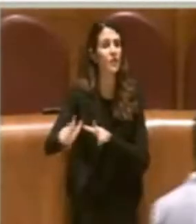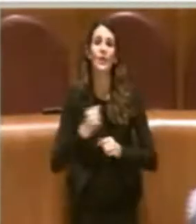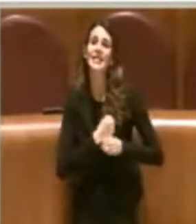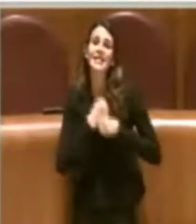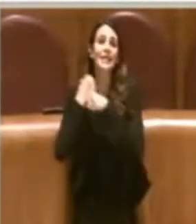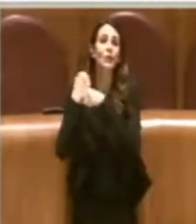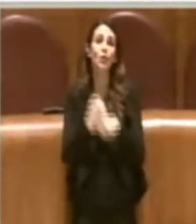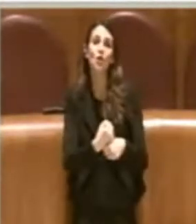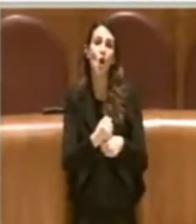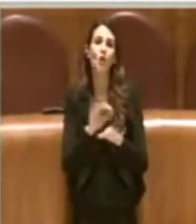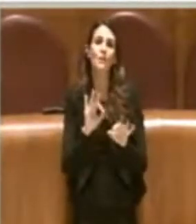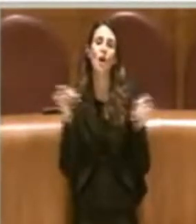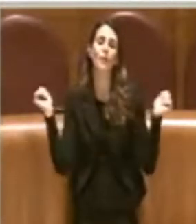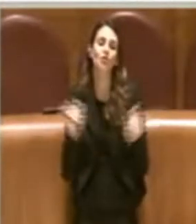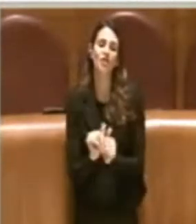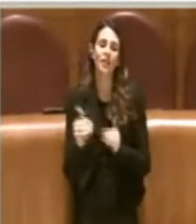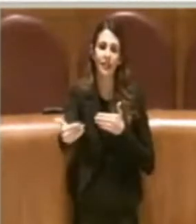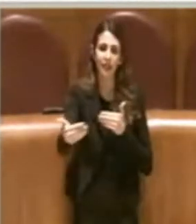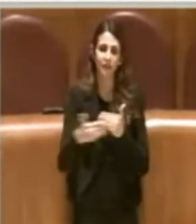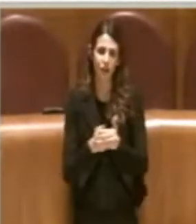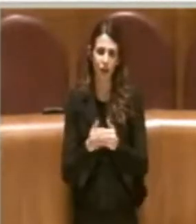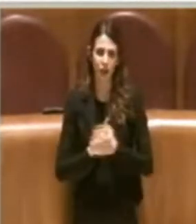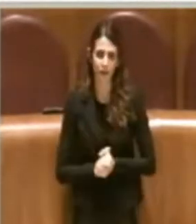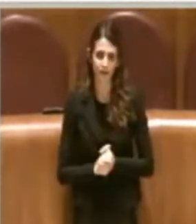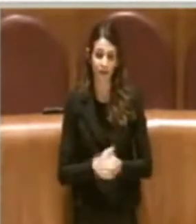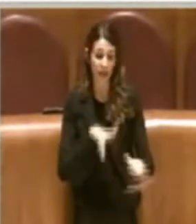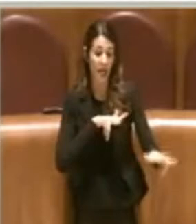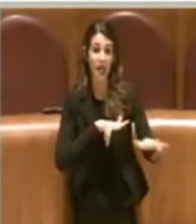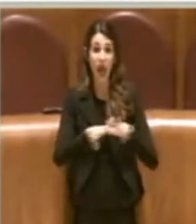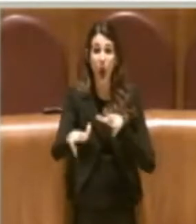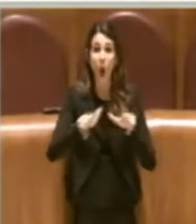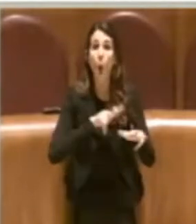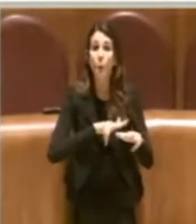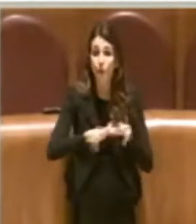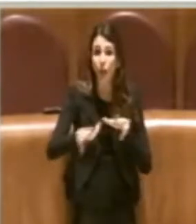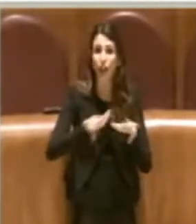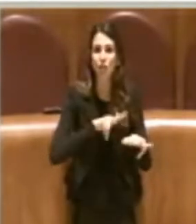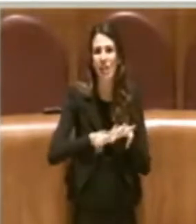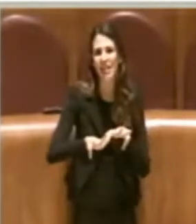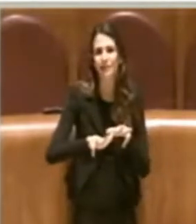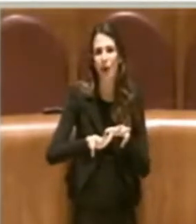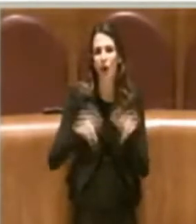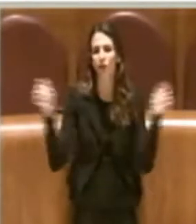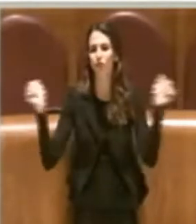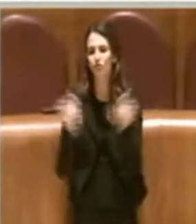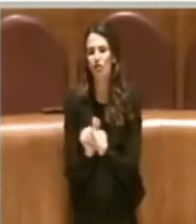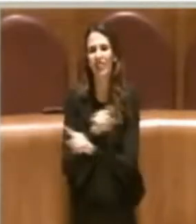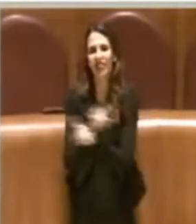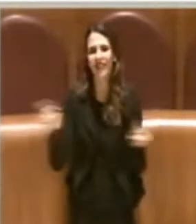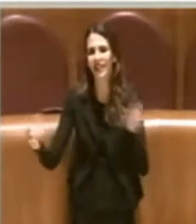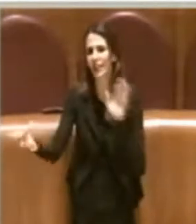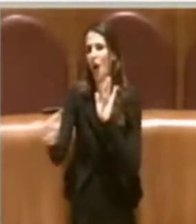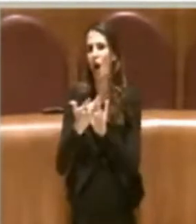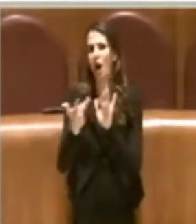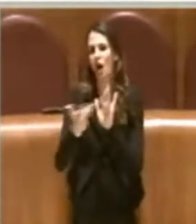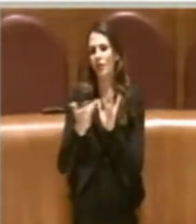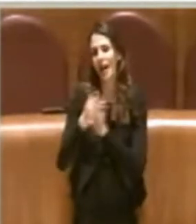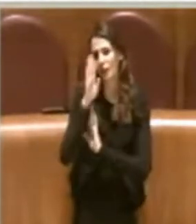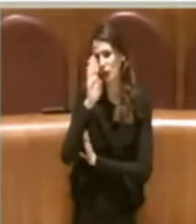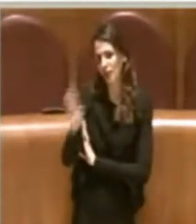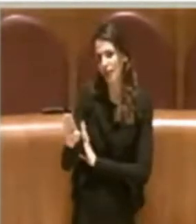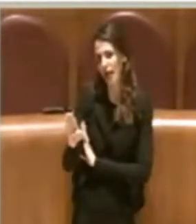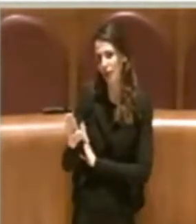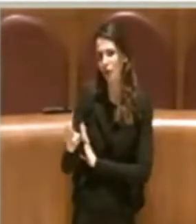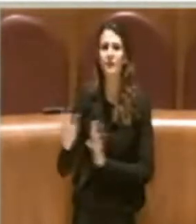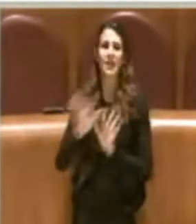che ricevono le sollecitazioni dei cittadini, che spesso vedono cantieri aperti per anni e non si spiegano